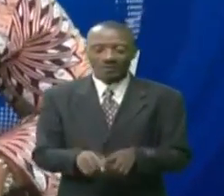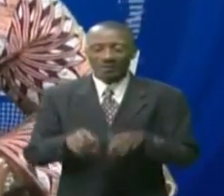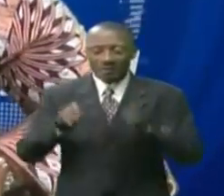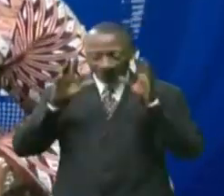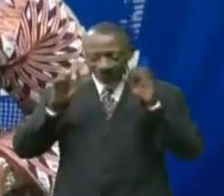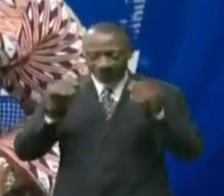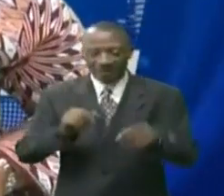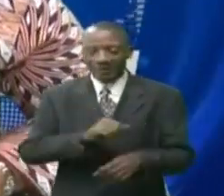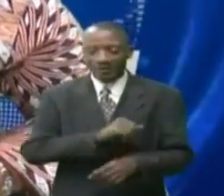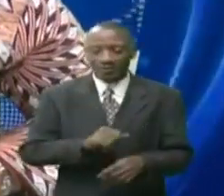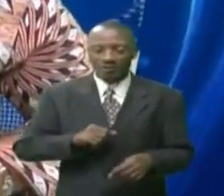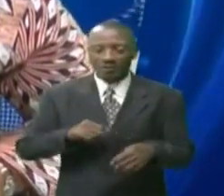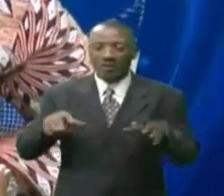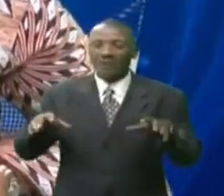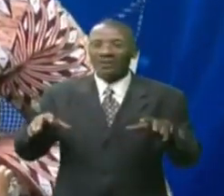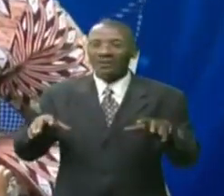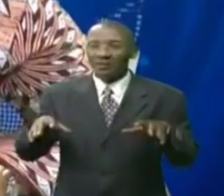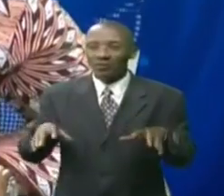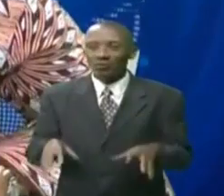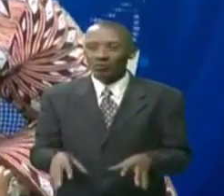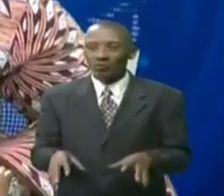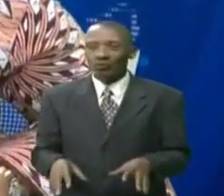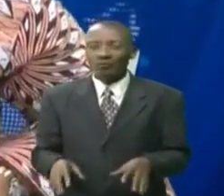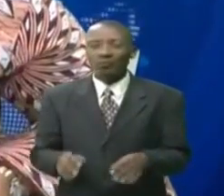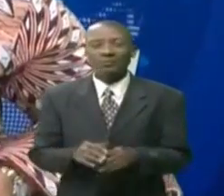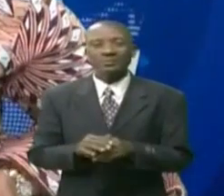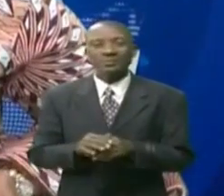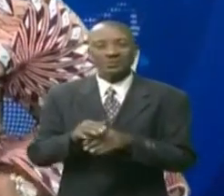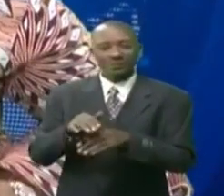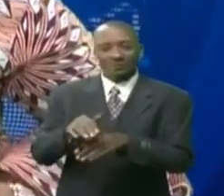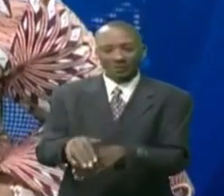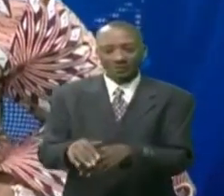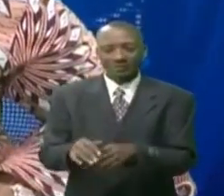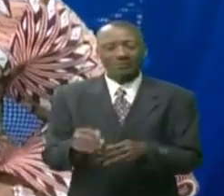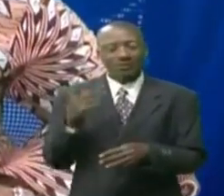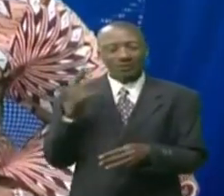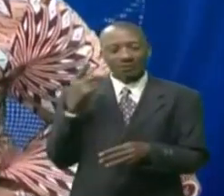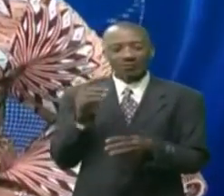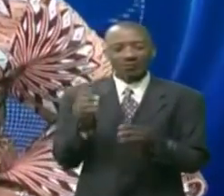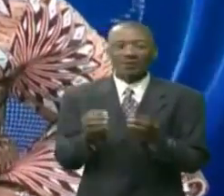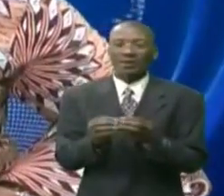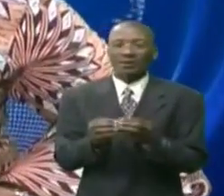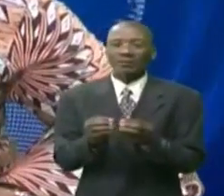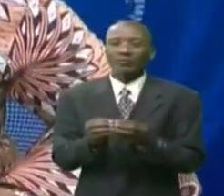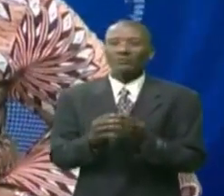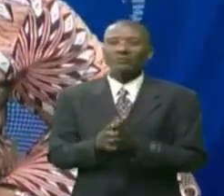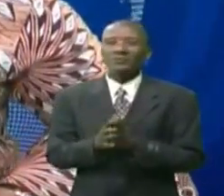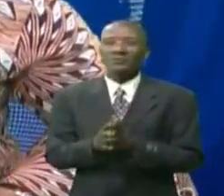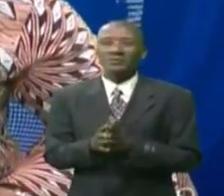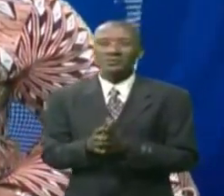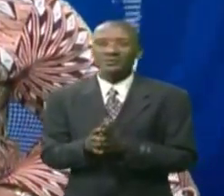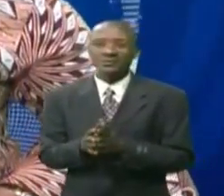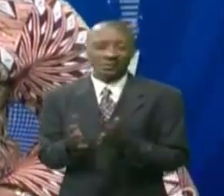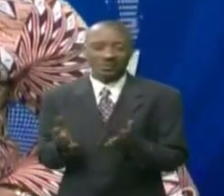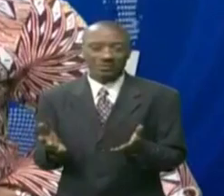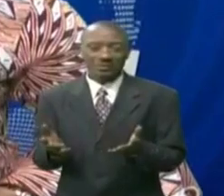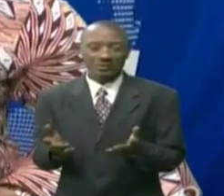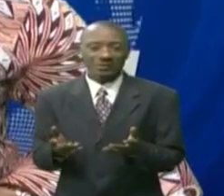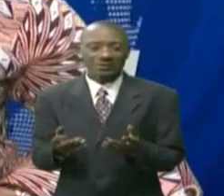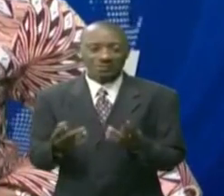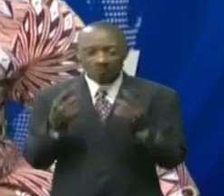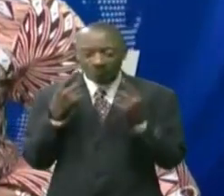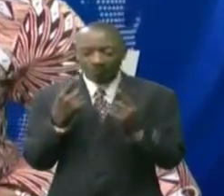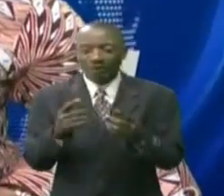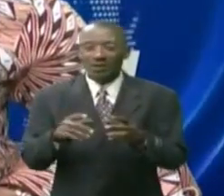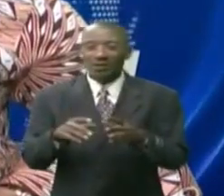autres comme Georges Boussefalaï, candidat indépendant, et le professeur Justin Moudé-Kereza, président du mouvement de lutte pour